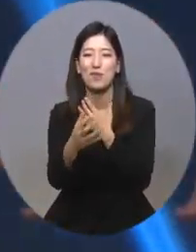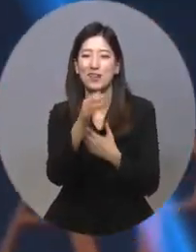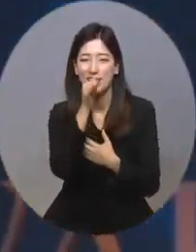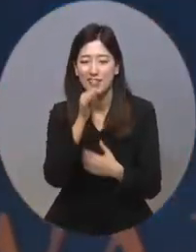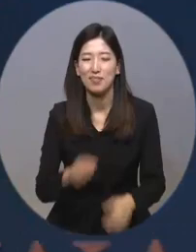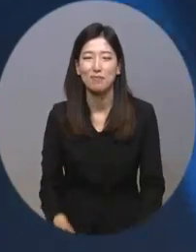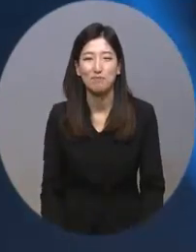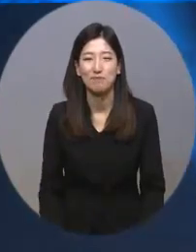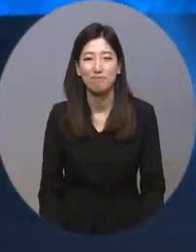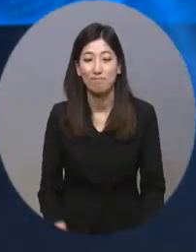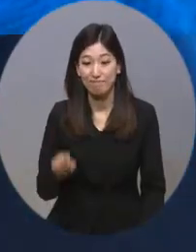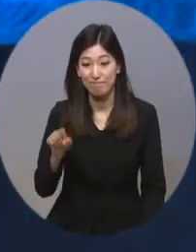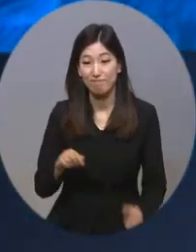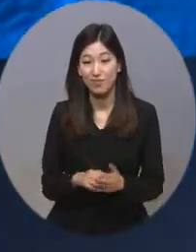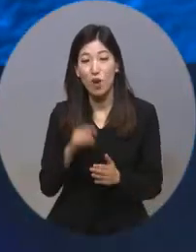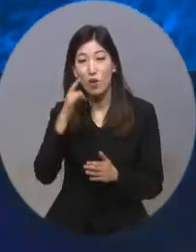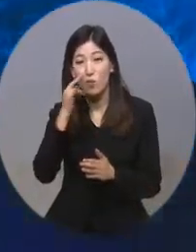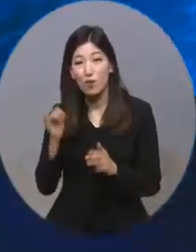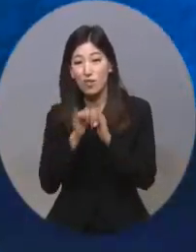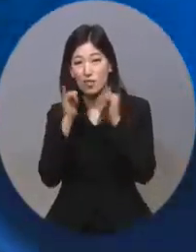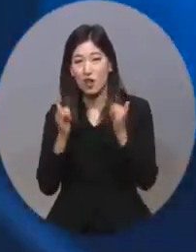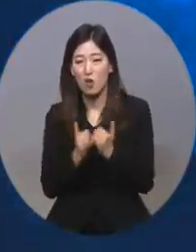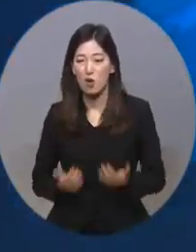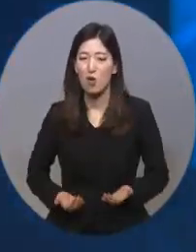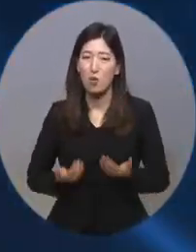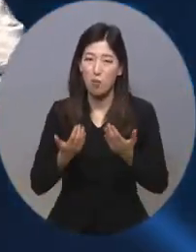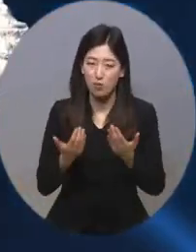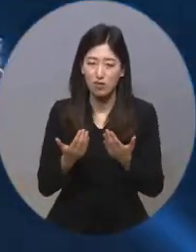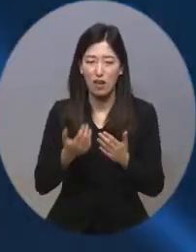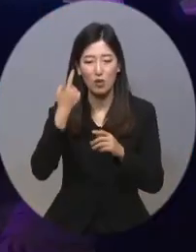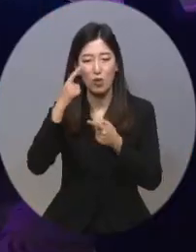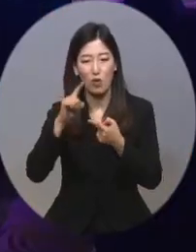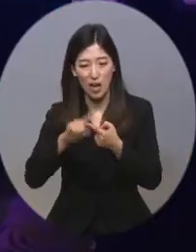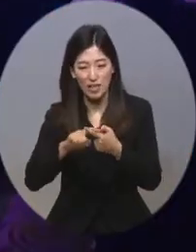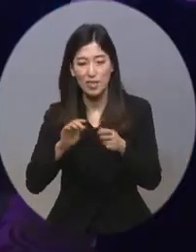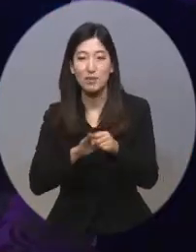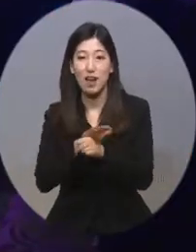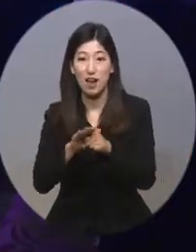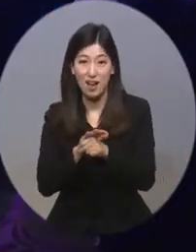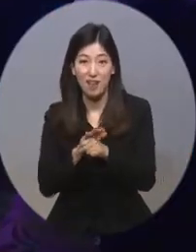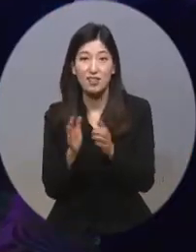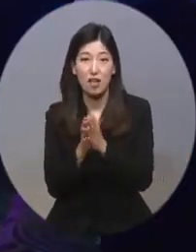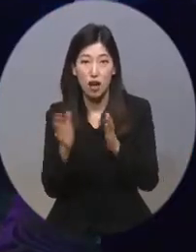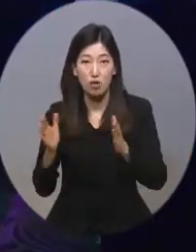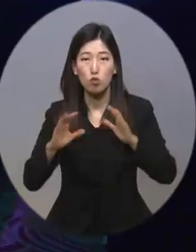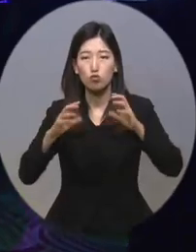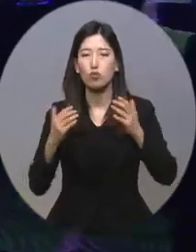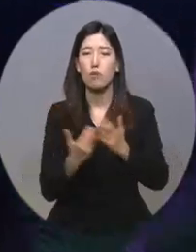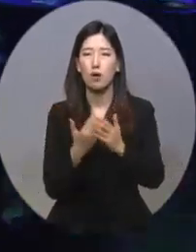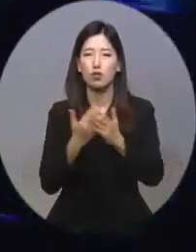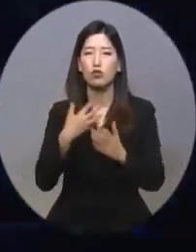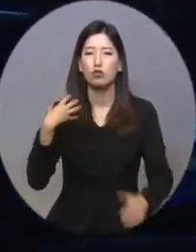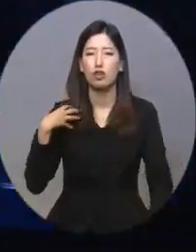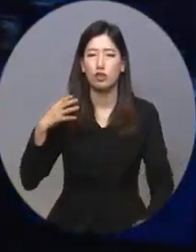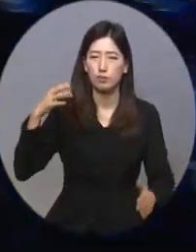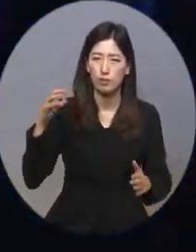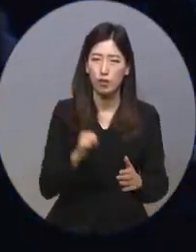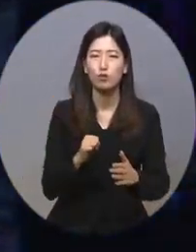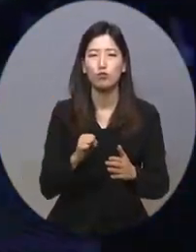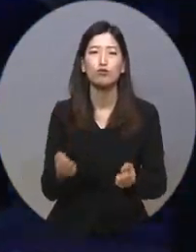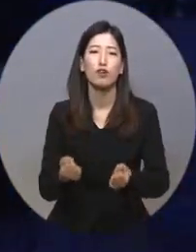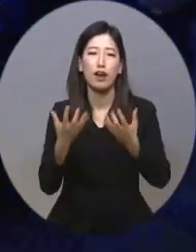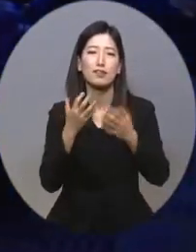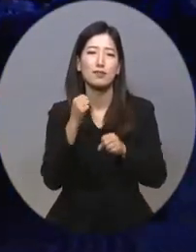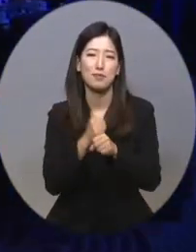제공하고 이웃에 대한 관심과 사랑을 실천함으로써 국은 연하의 국가발전 책임과 사명을 다하는 데 힘을